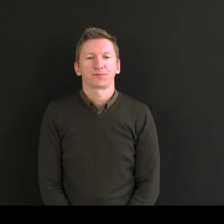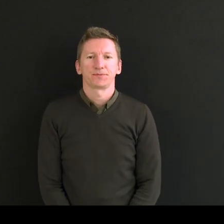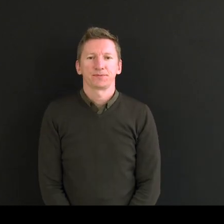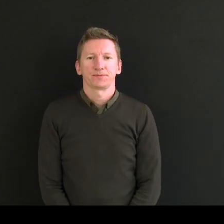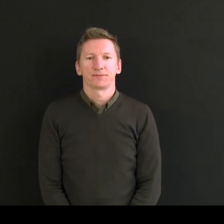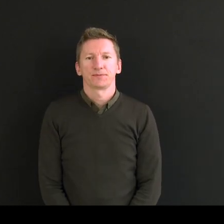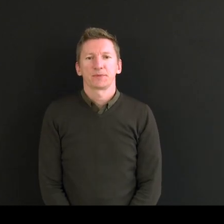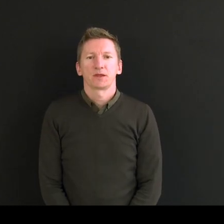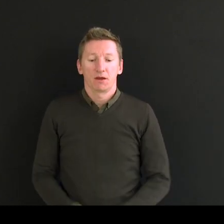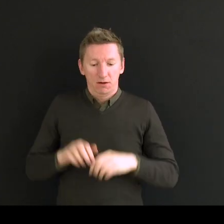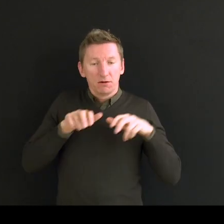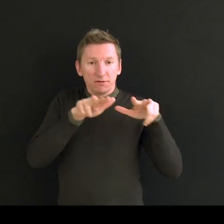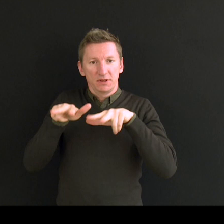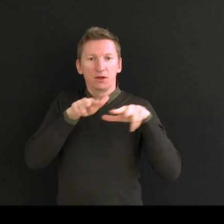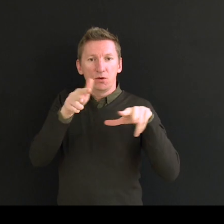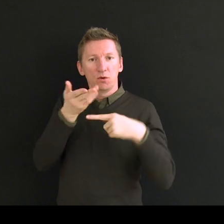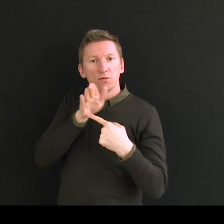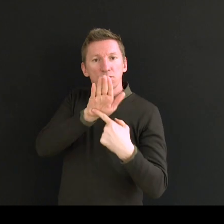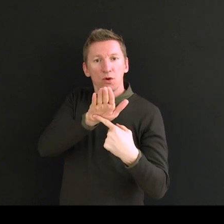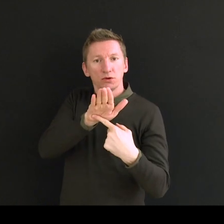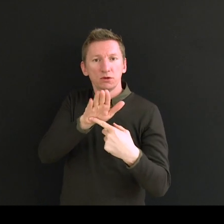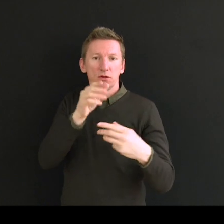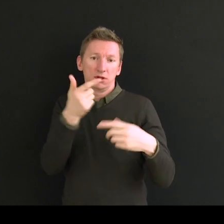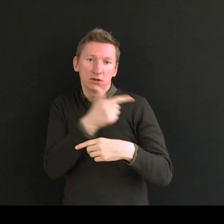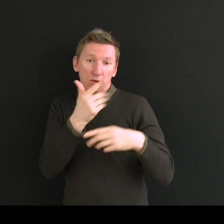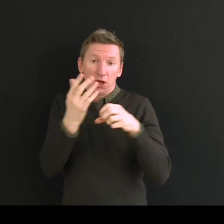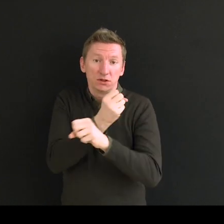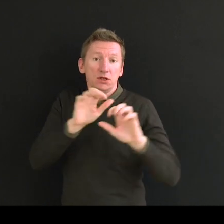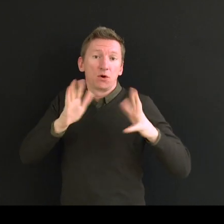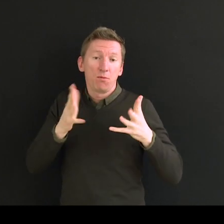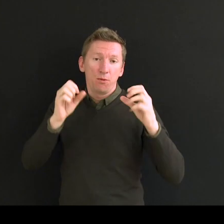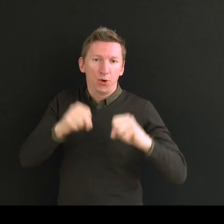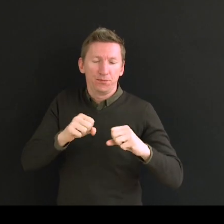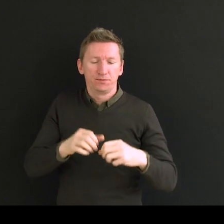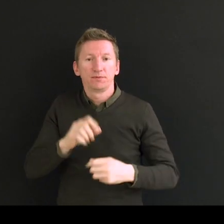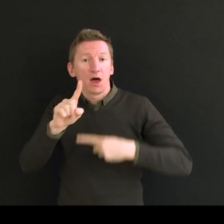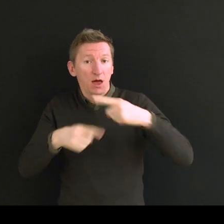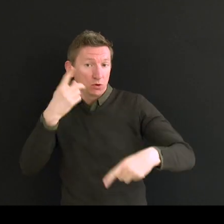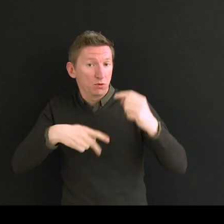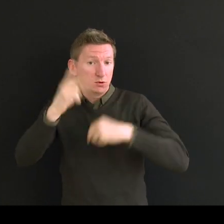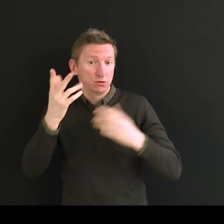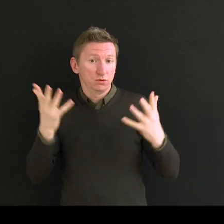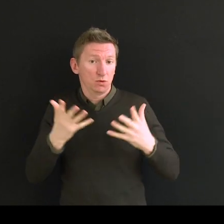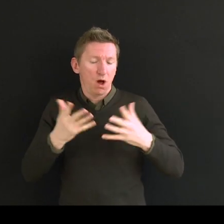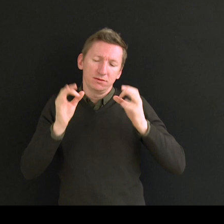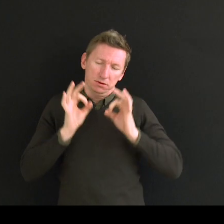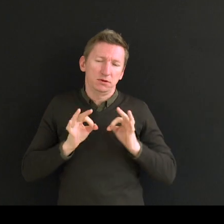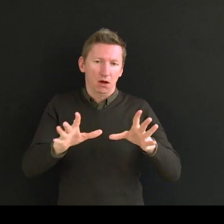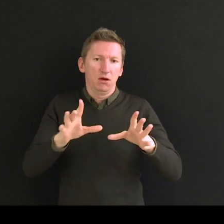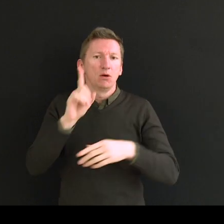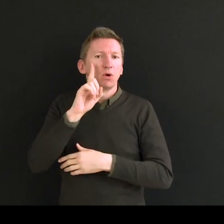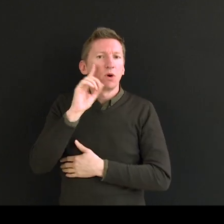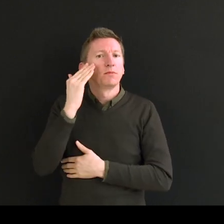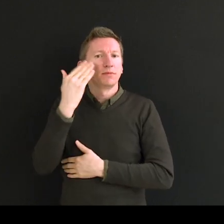malvoyante. Les vidéoclips vous montrent comment réussir les deux. Le plus important est de prendre son temps, car tout